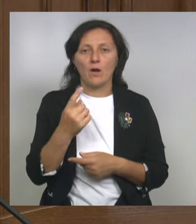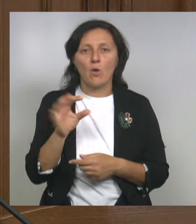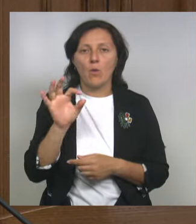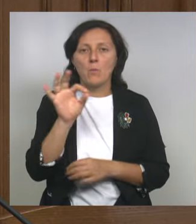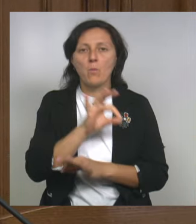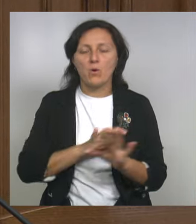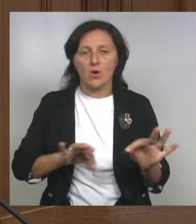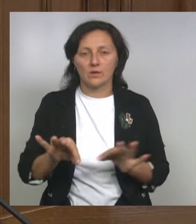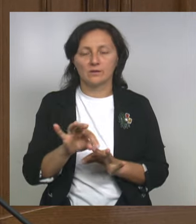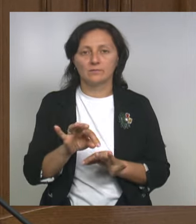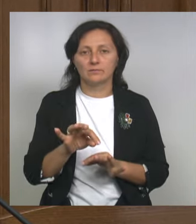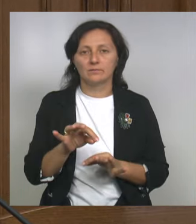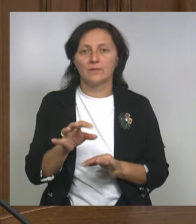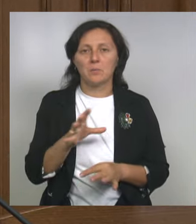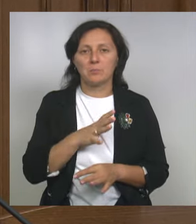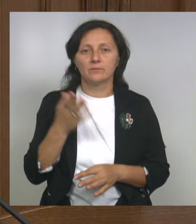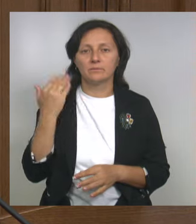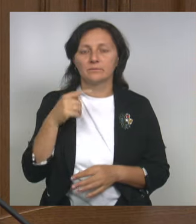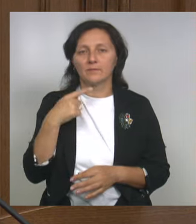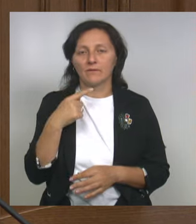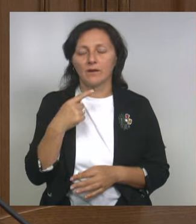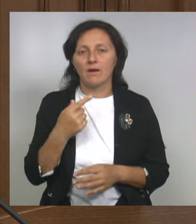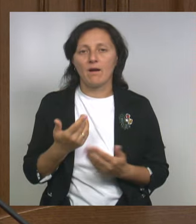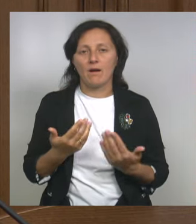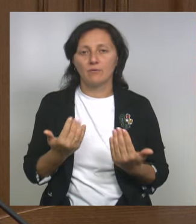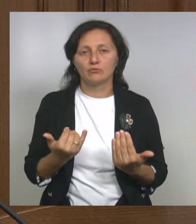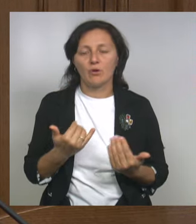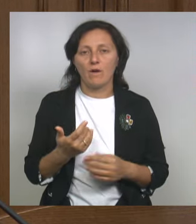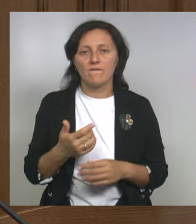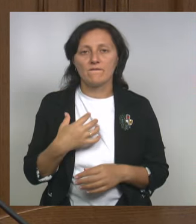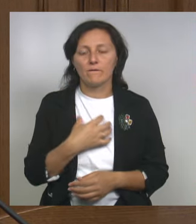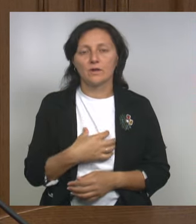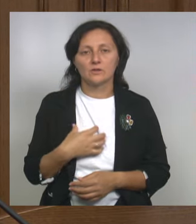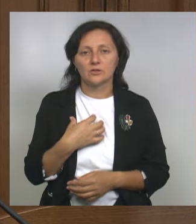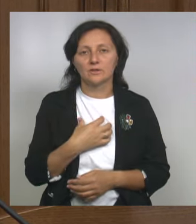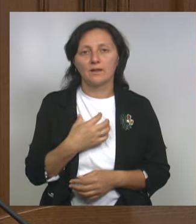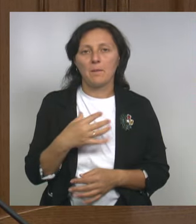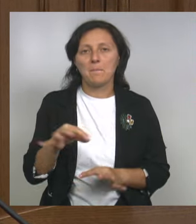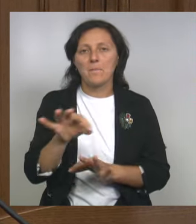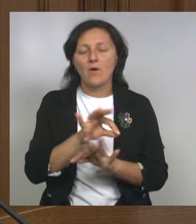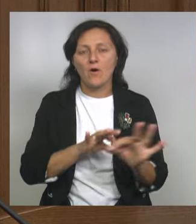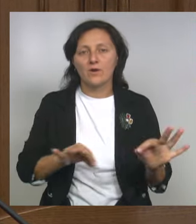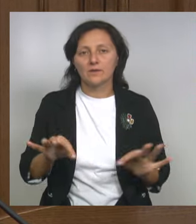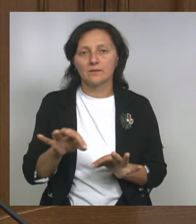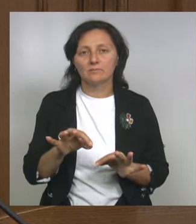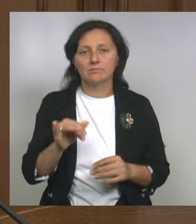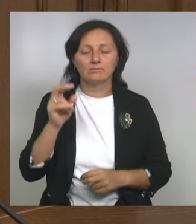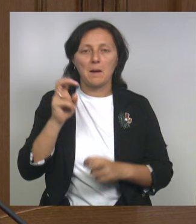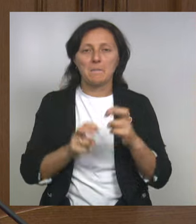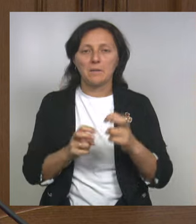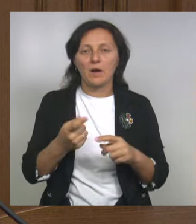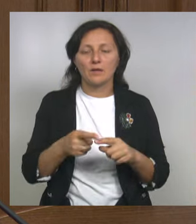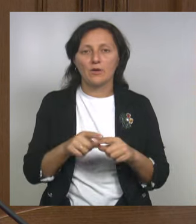проекта. Но, как мы уже проговорили, для нас особо важно также и те проекты, и предприниматели, которые